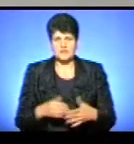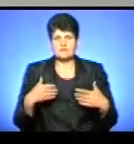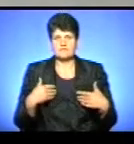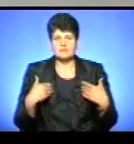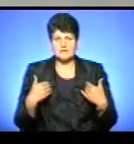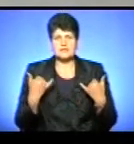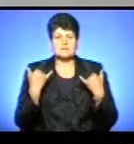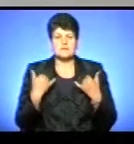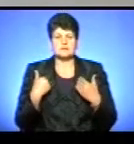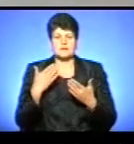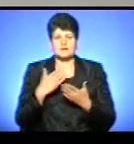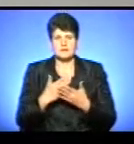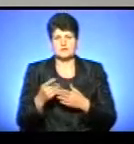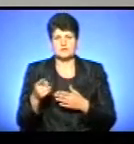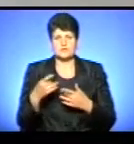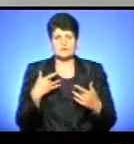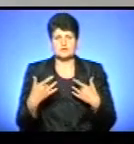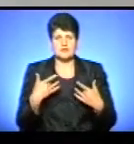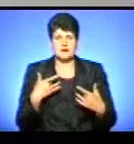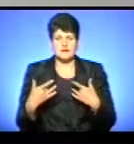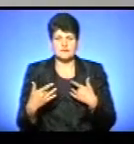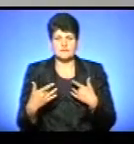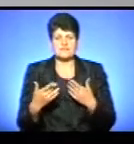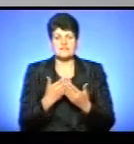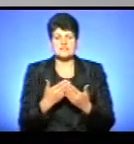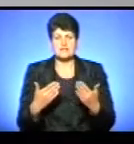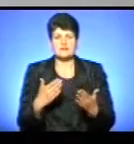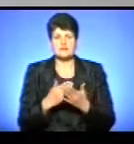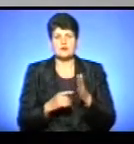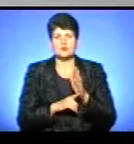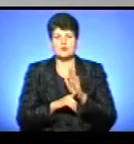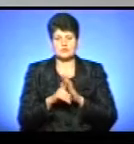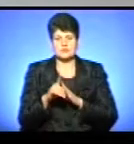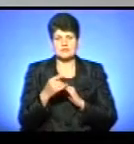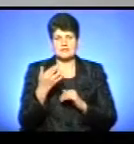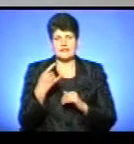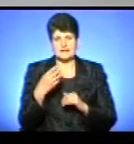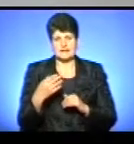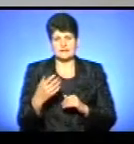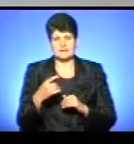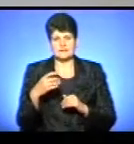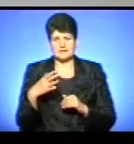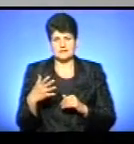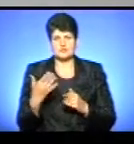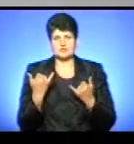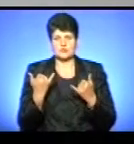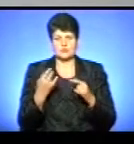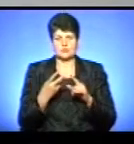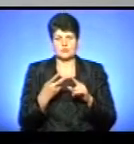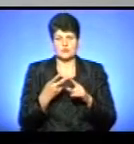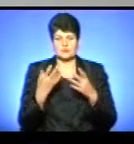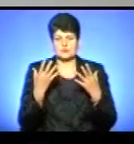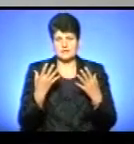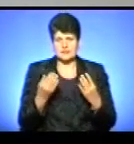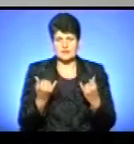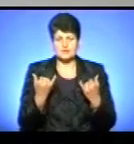Вітаю. Так, зараз ми знаходимося у Тернопільському драмтеатрі. Вистава має розпочатися за кілька. Сьогодні другий день